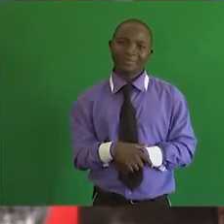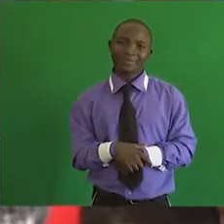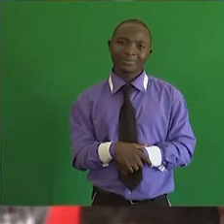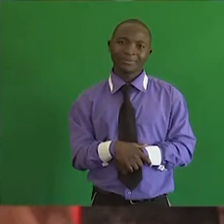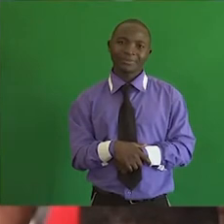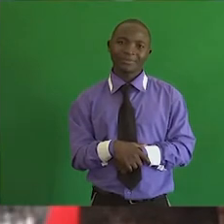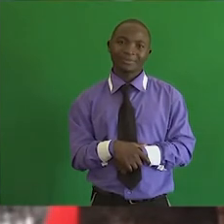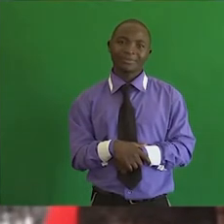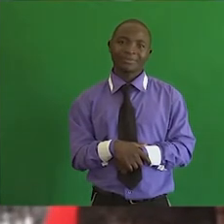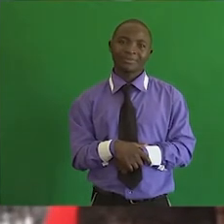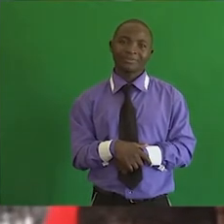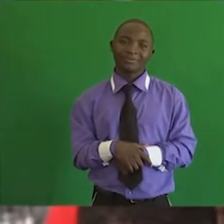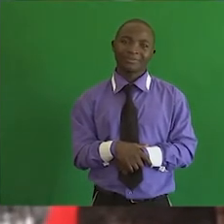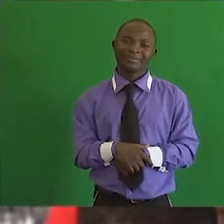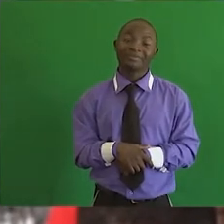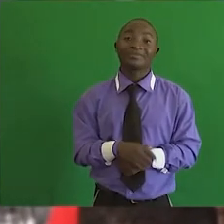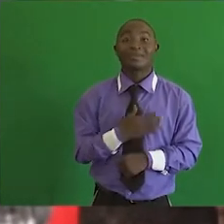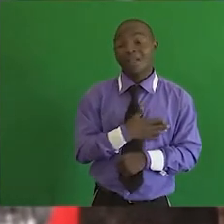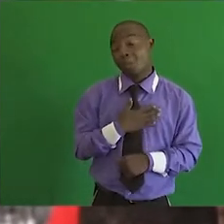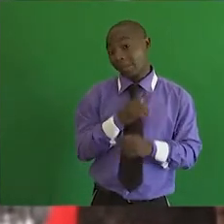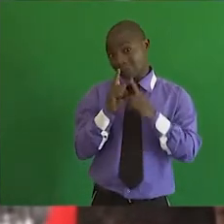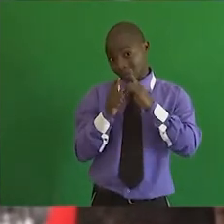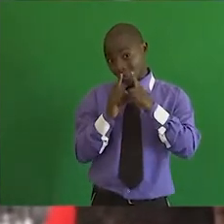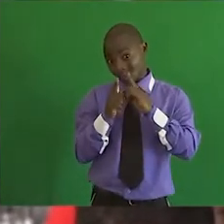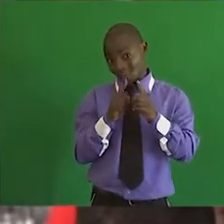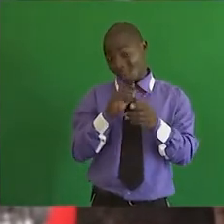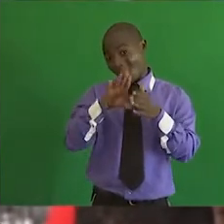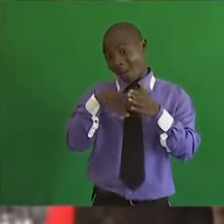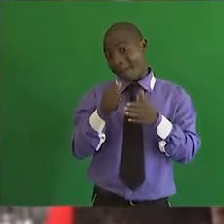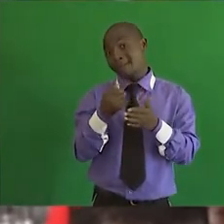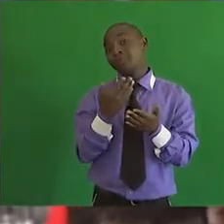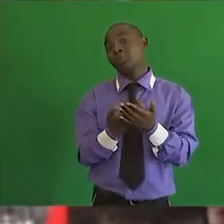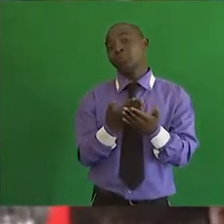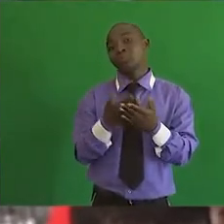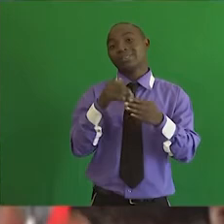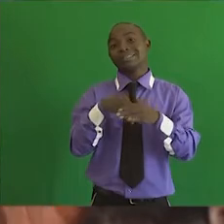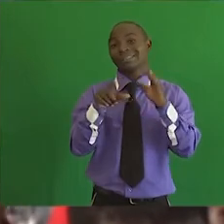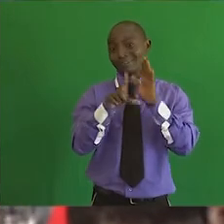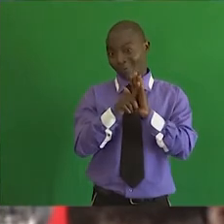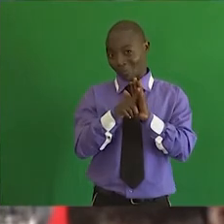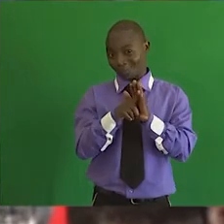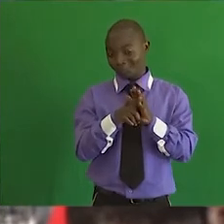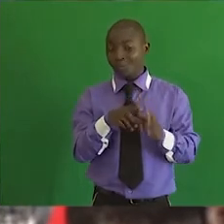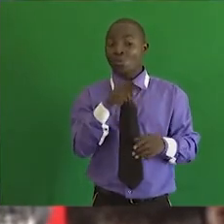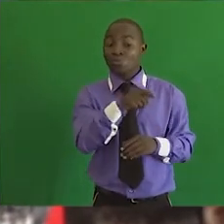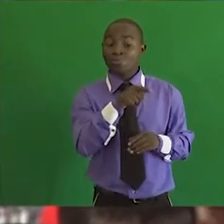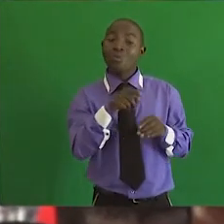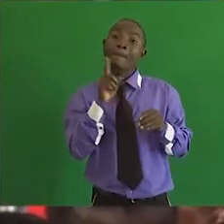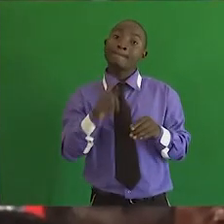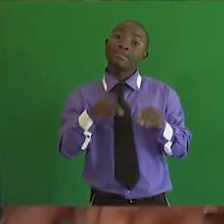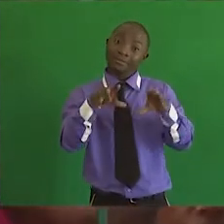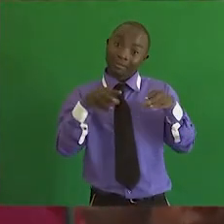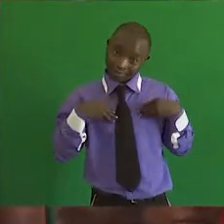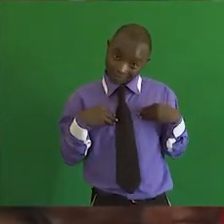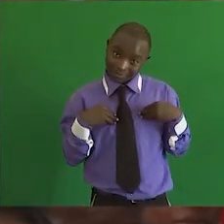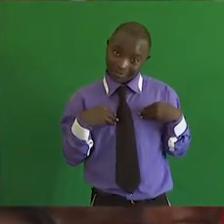asi atozvipira kutanga musha mutsva. Saka Muroora chaangatarisirwe ndechekuti ngaave neruyenzaniso.